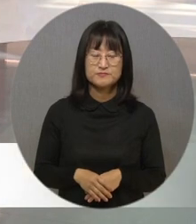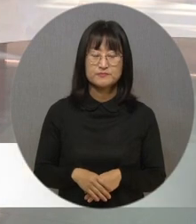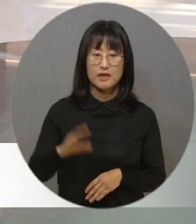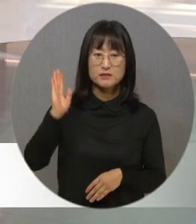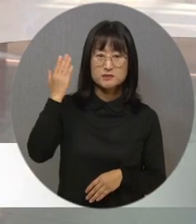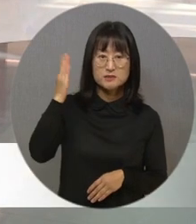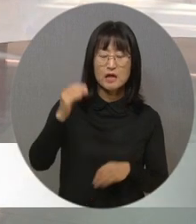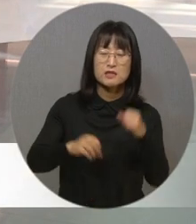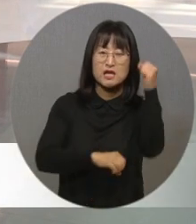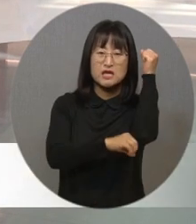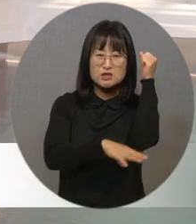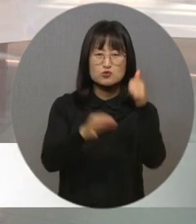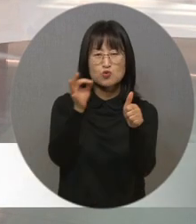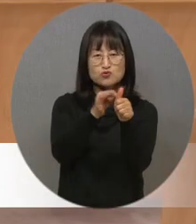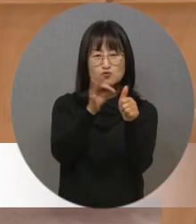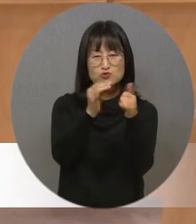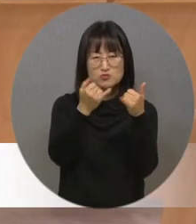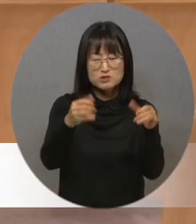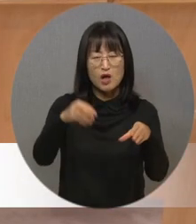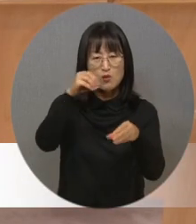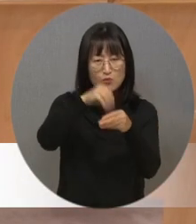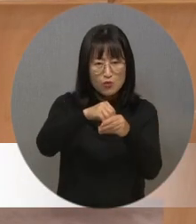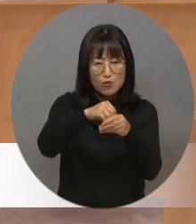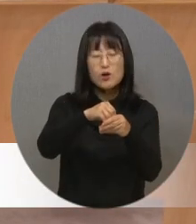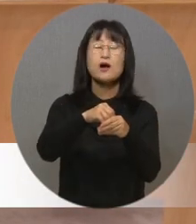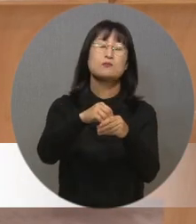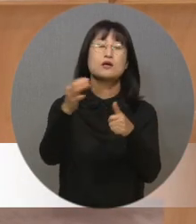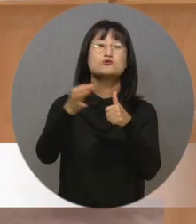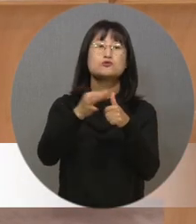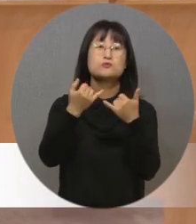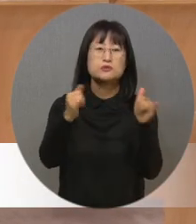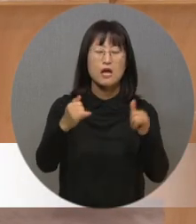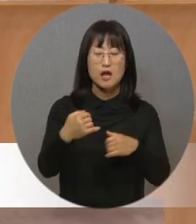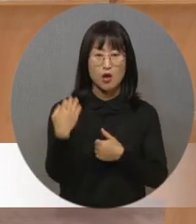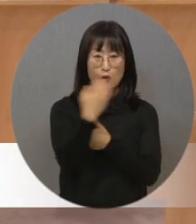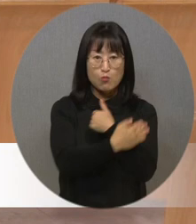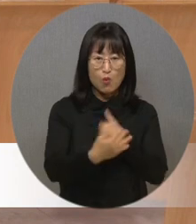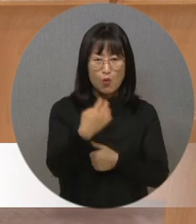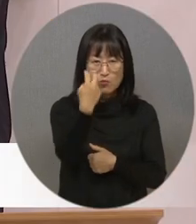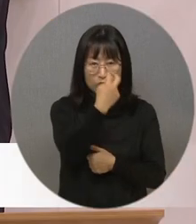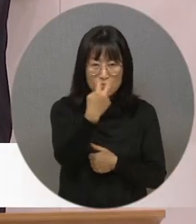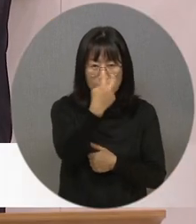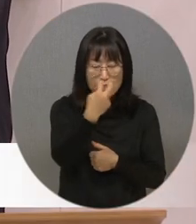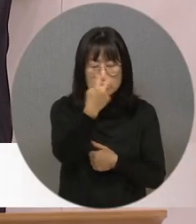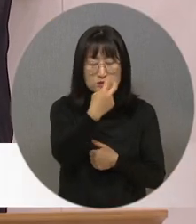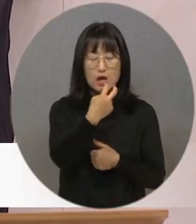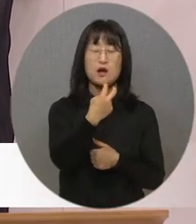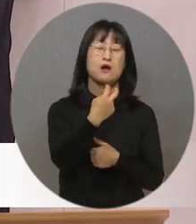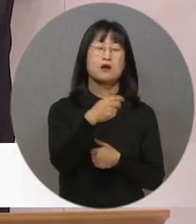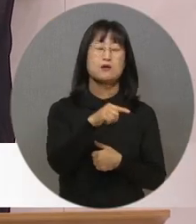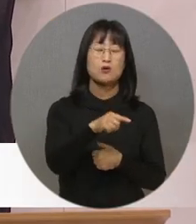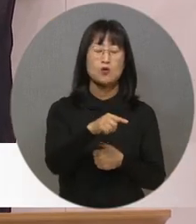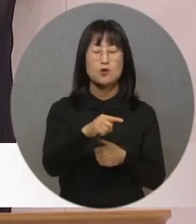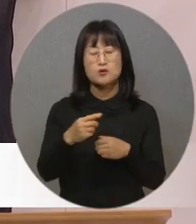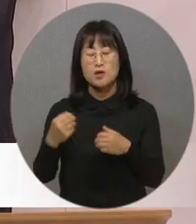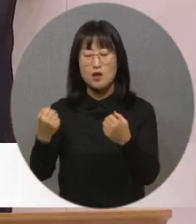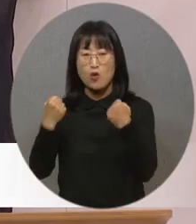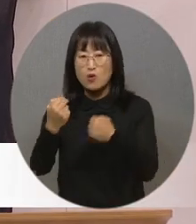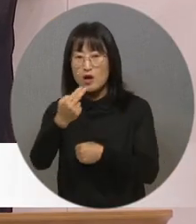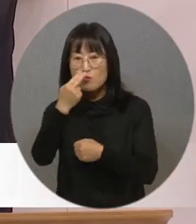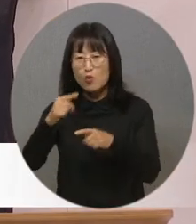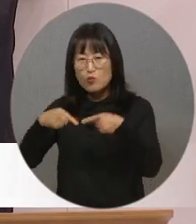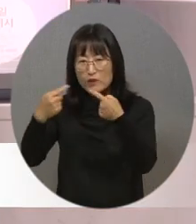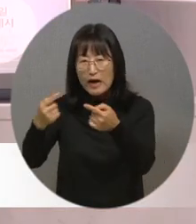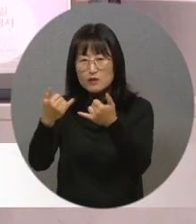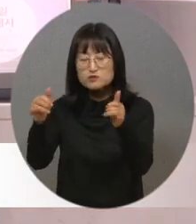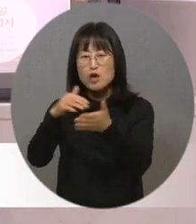지난해 기초생활수급자를 포함한 의료급여 수급권자의 건강검진 수급률이 건강보험 가입자 수급률보다 현저히